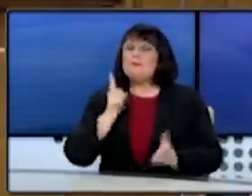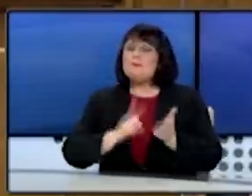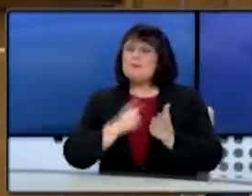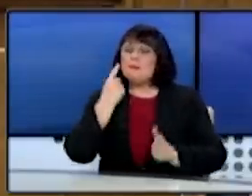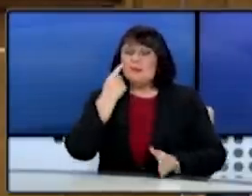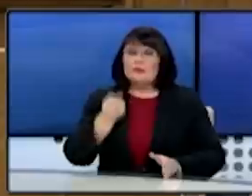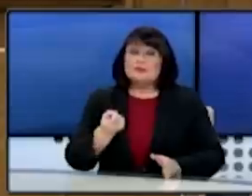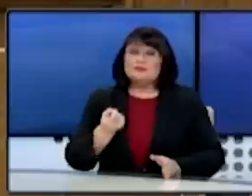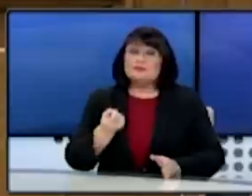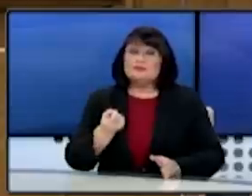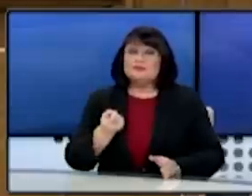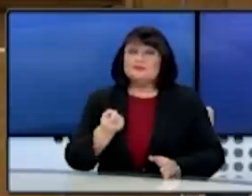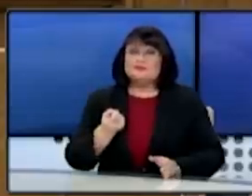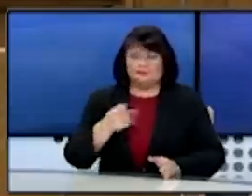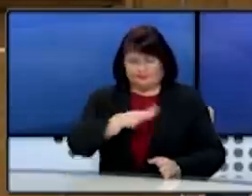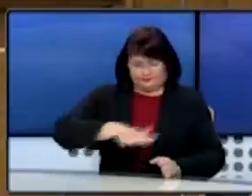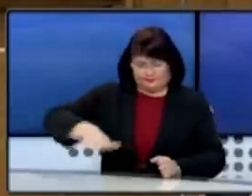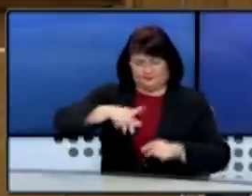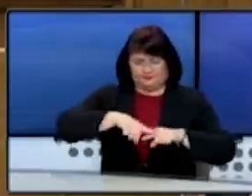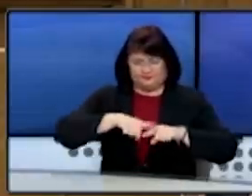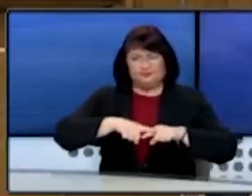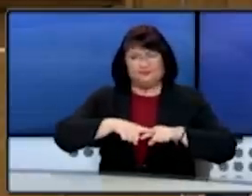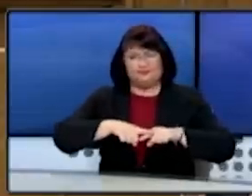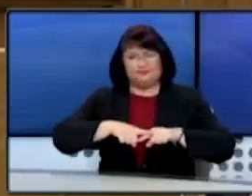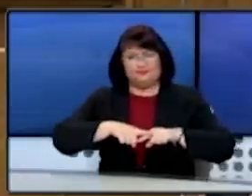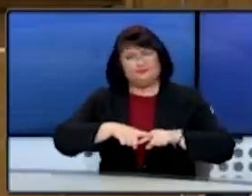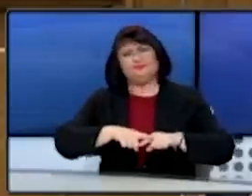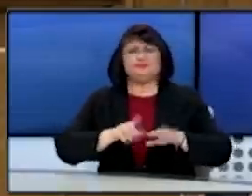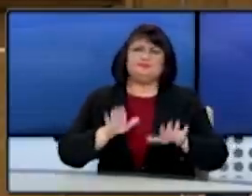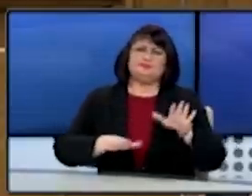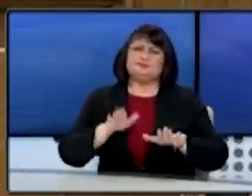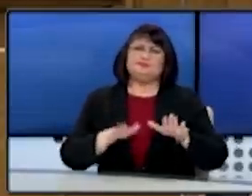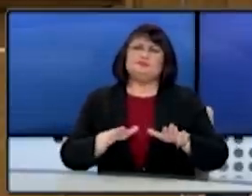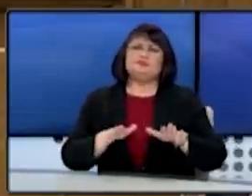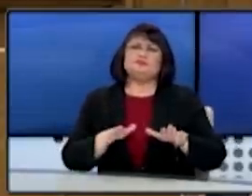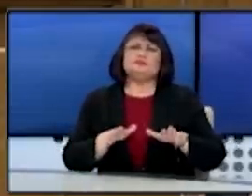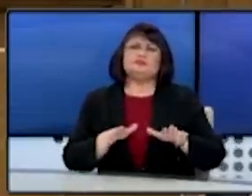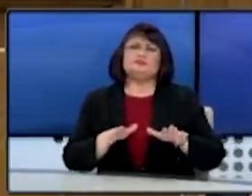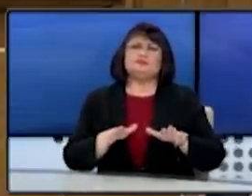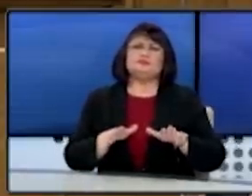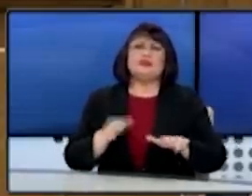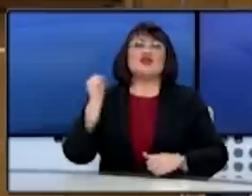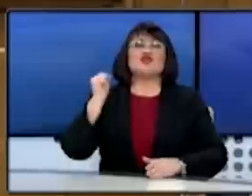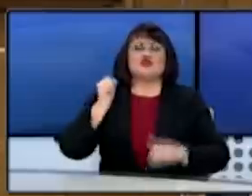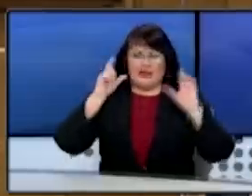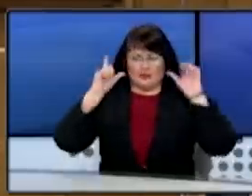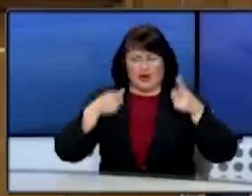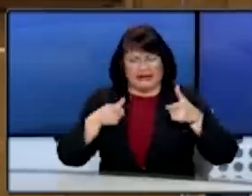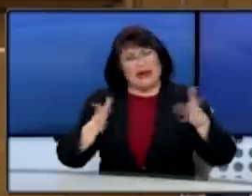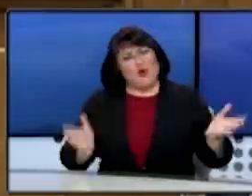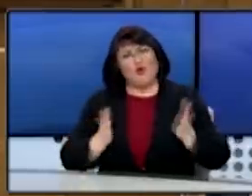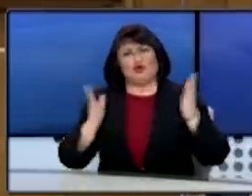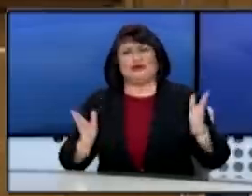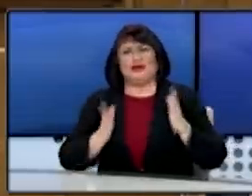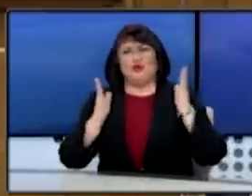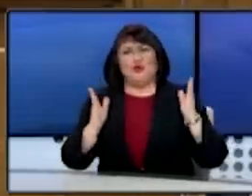αναγνωρίσουμε πως η εγχώρια, έστω και ετεροφωτισμένη σε ένα μεγάλο βαθμό σοσιαλδημοκρατία, με